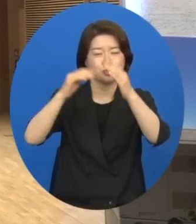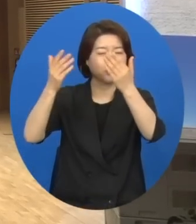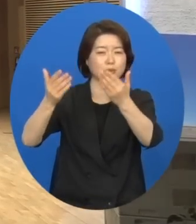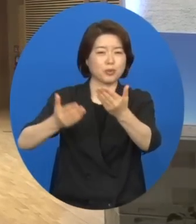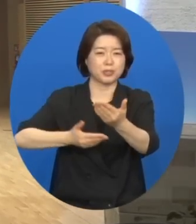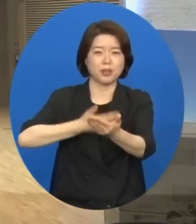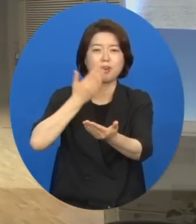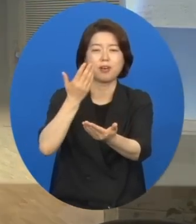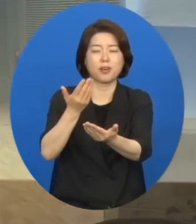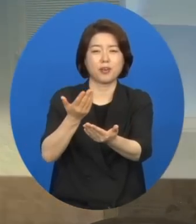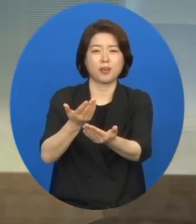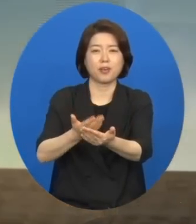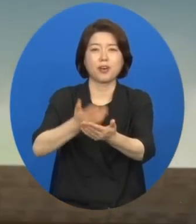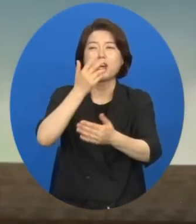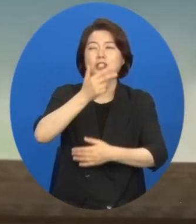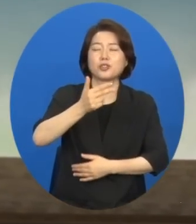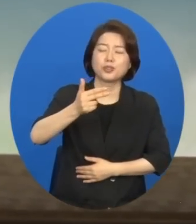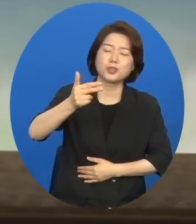채워주소서.